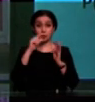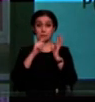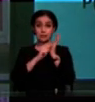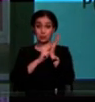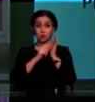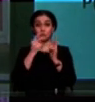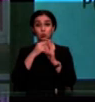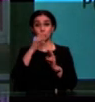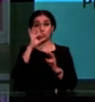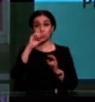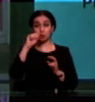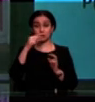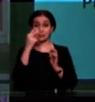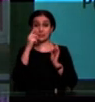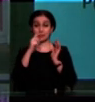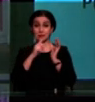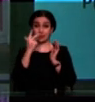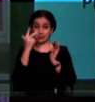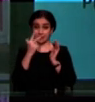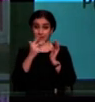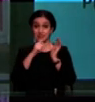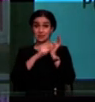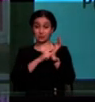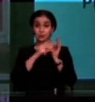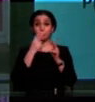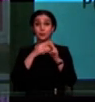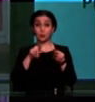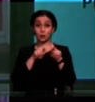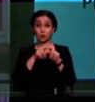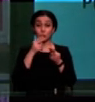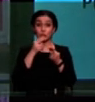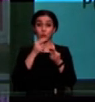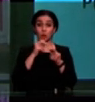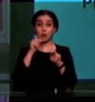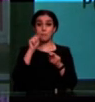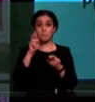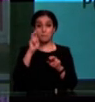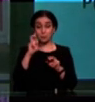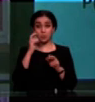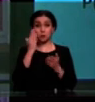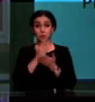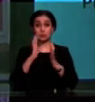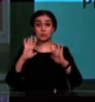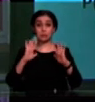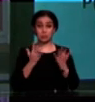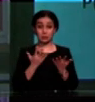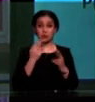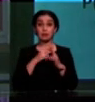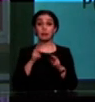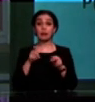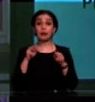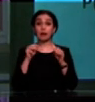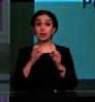0,7 равно 0,3. Находим вероятность события Б с чертой. Это произведение этих событий, так как